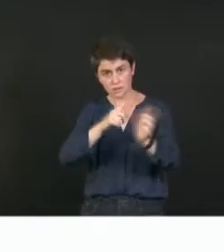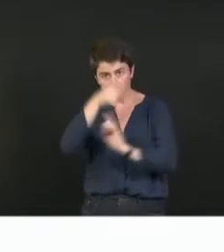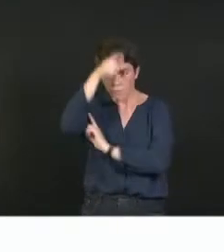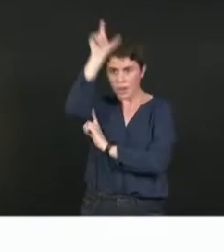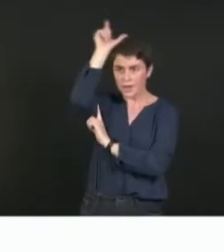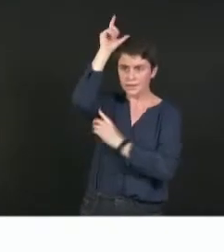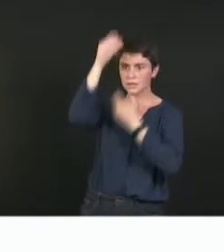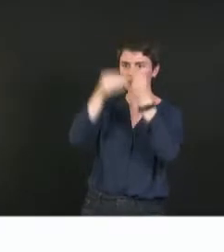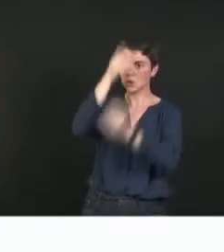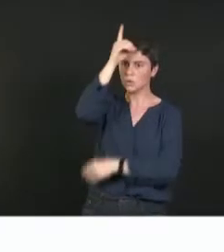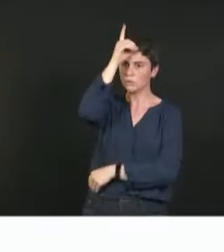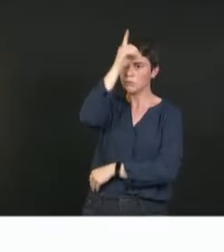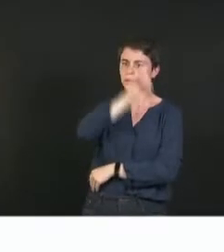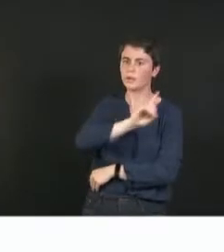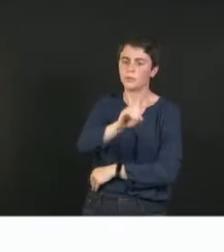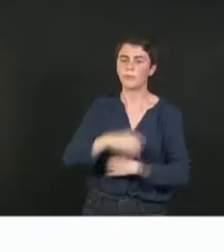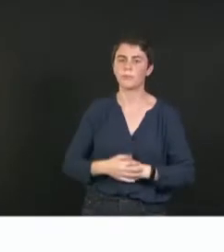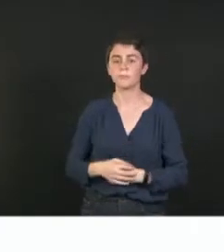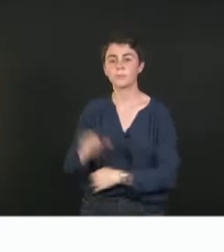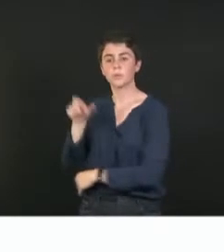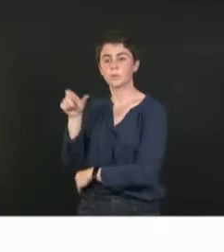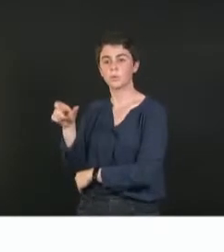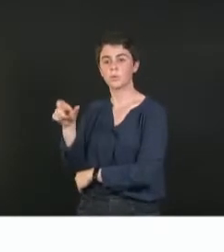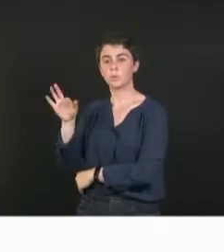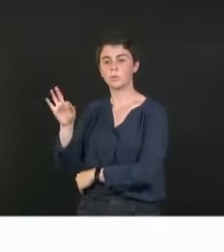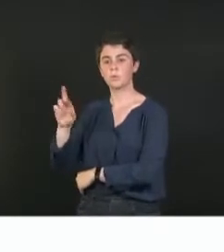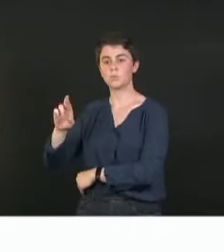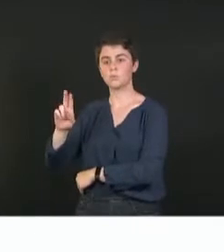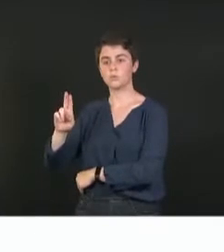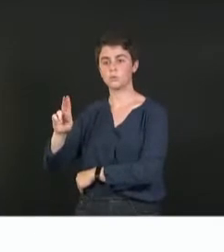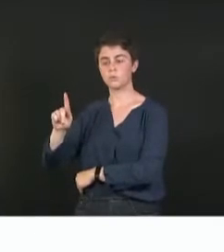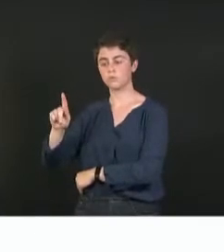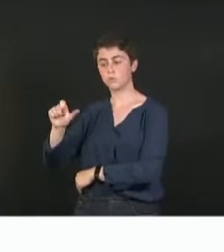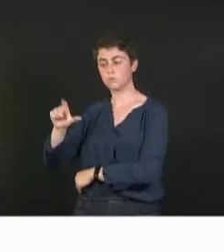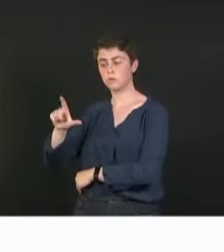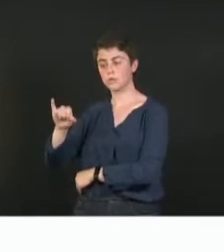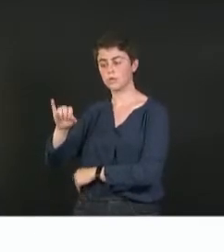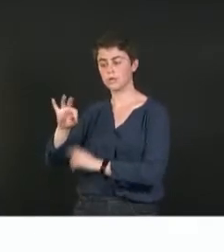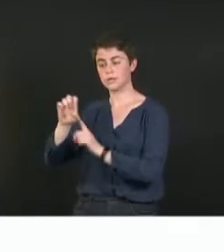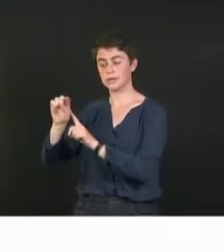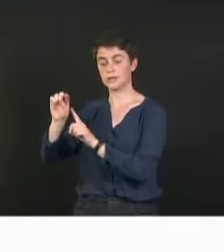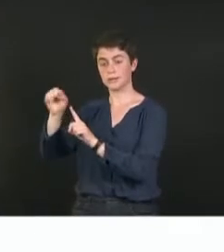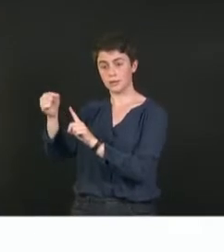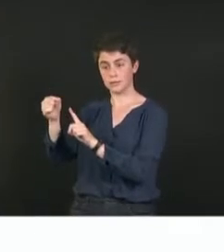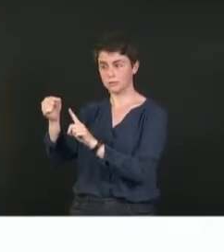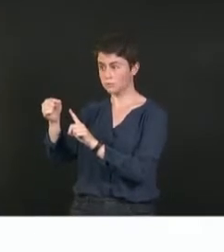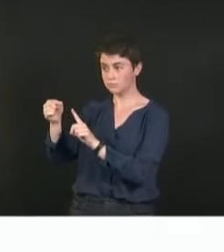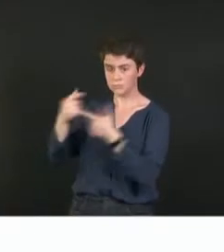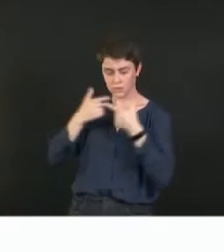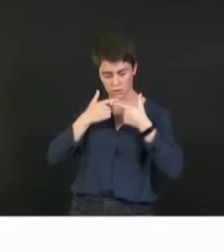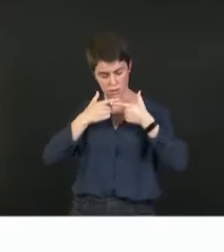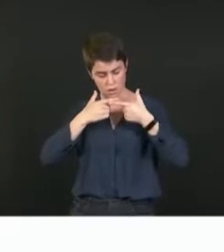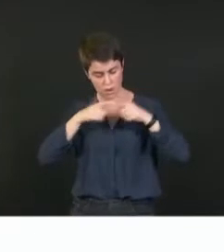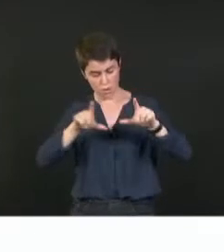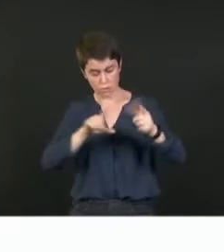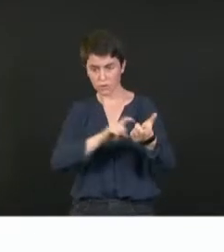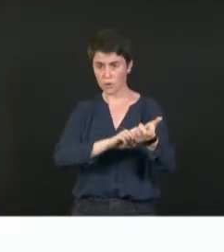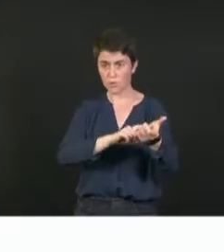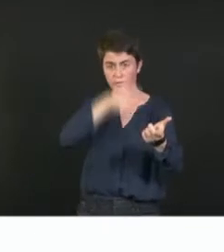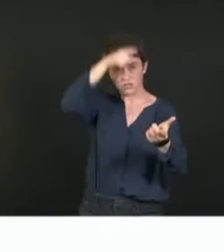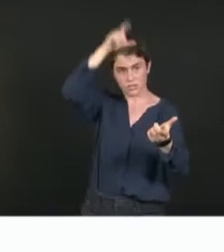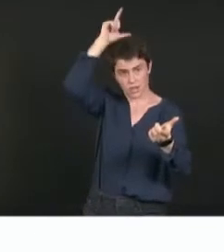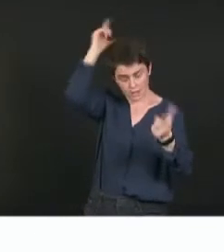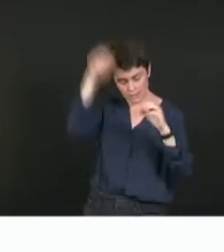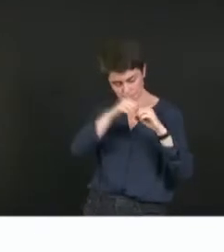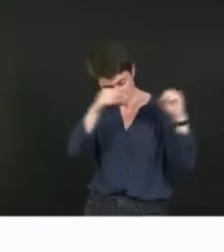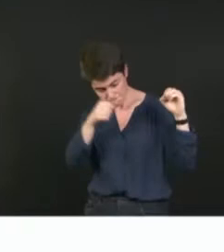germanique. Et donc le mot, parce que frugalité existe quasiment dans toutes les langues, évidemment issu du latin et du